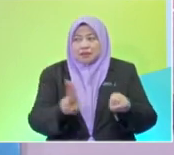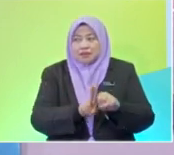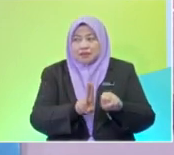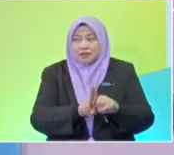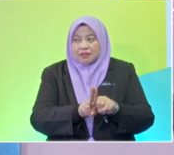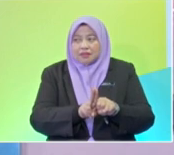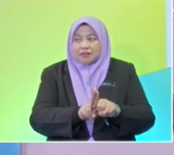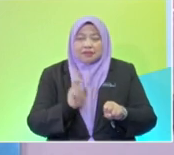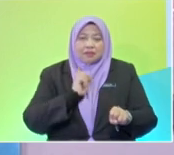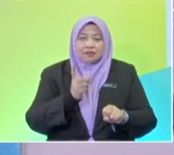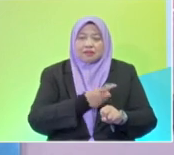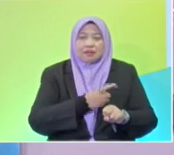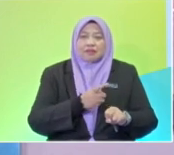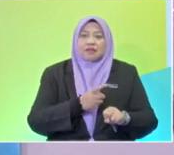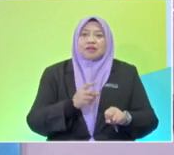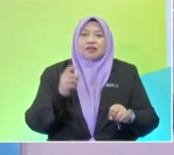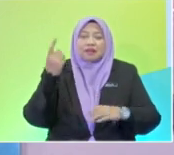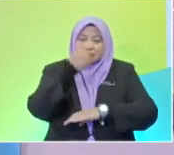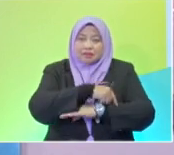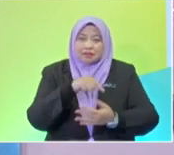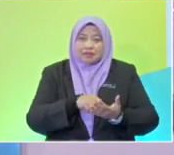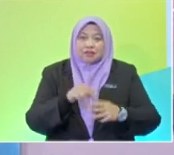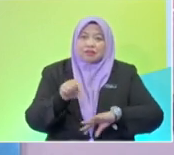untuk hari ini kita gunakan